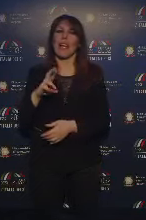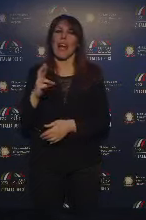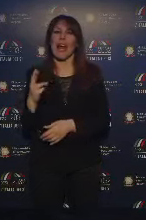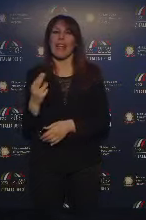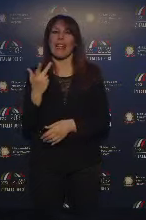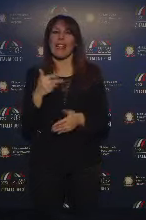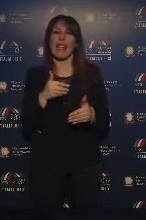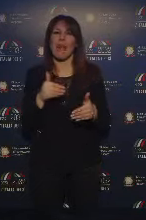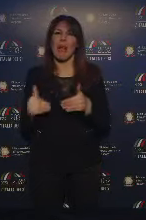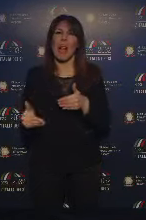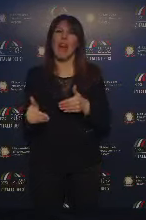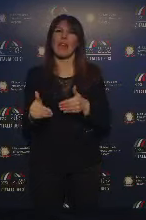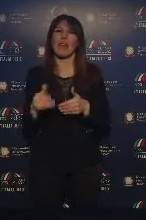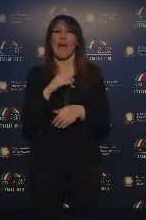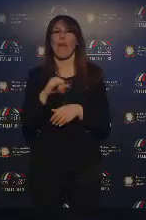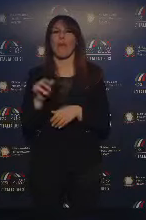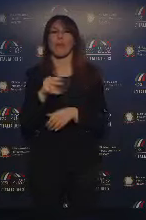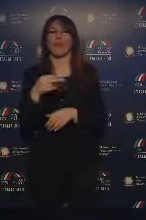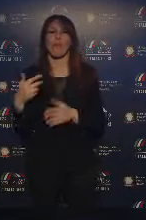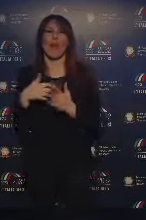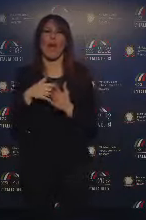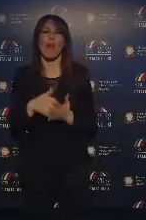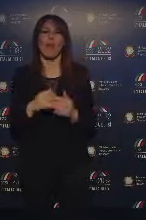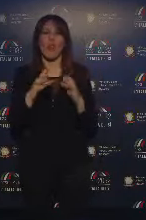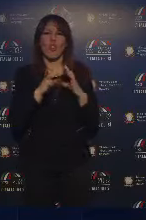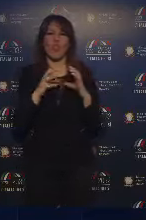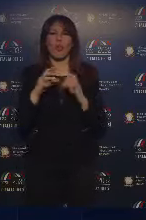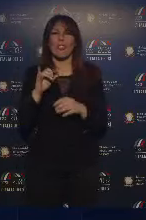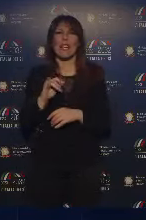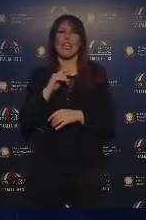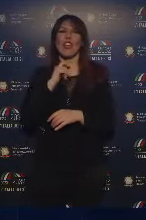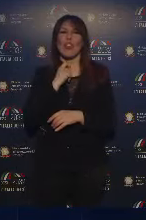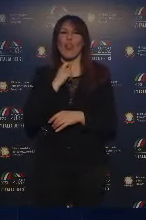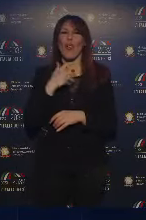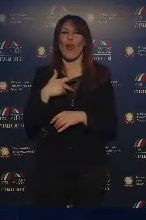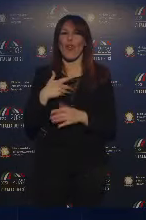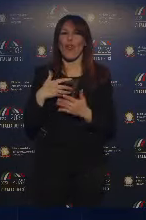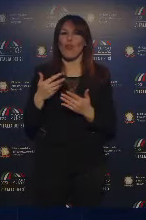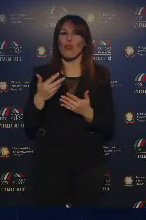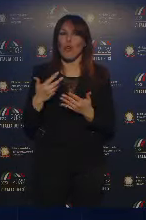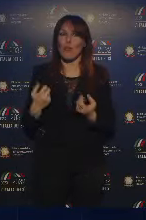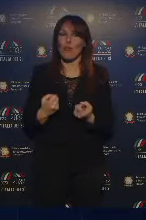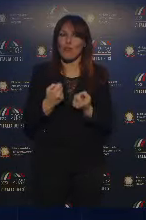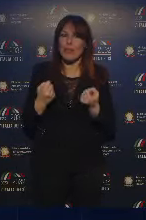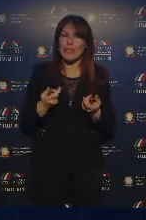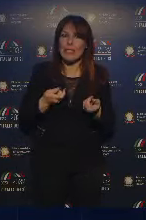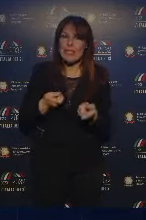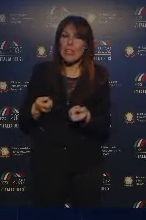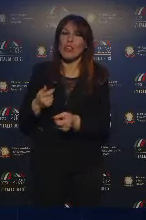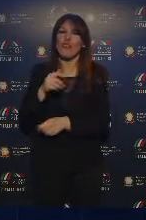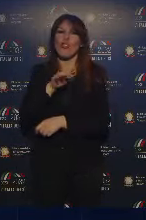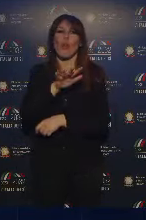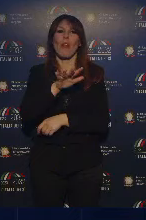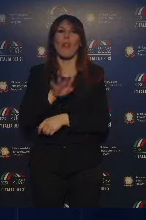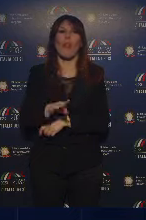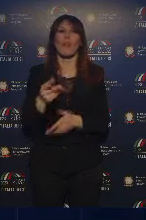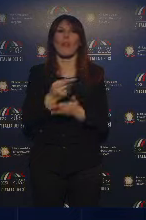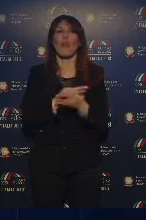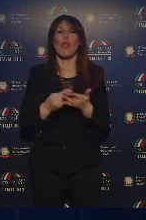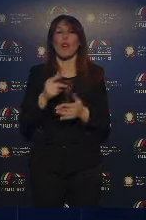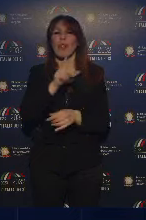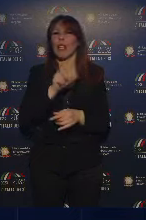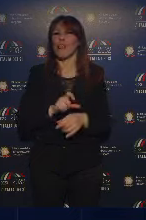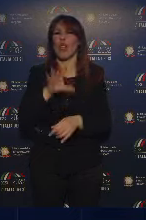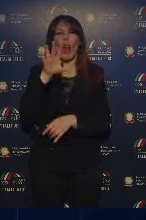3 miliardi e mezzo di euro per promuovere l'industria dell'idrogeno con 54 progetti su tutto il territorio nazionale per